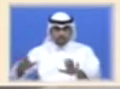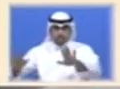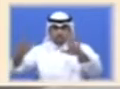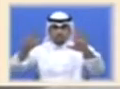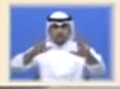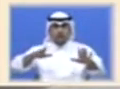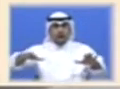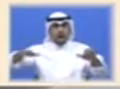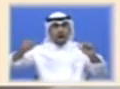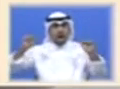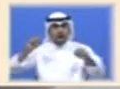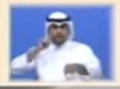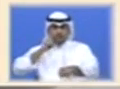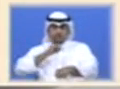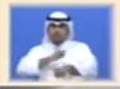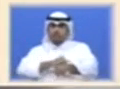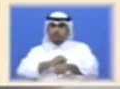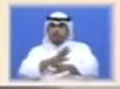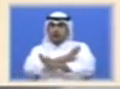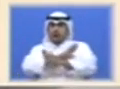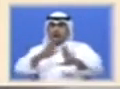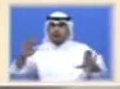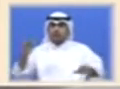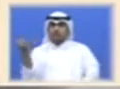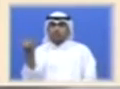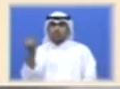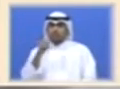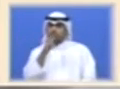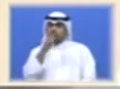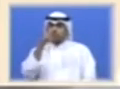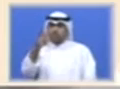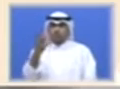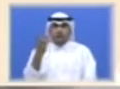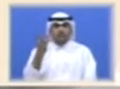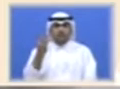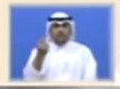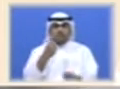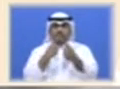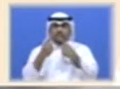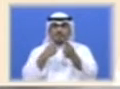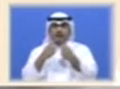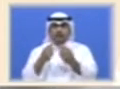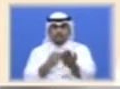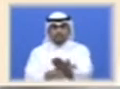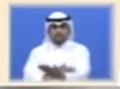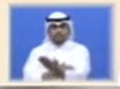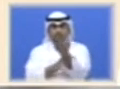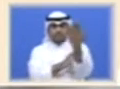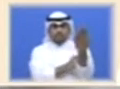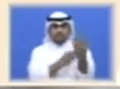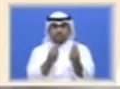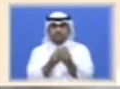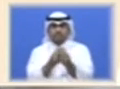لكتابة التقرير ومكافأة نهاية الخدمة. سيرفع تقريرها